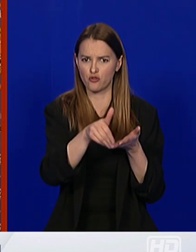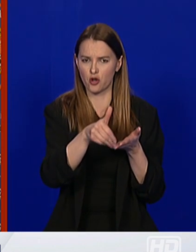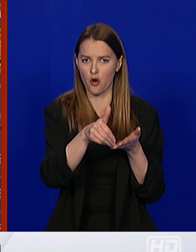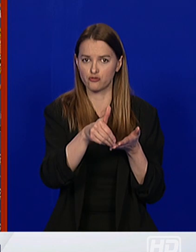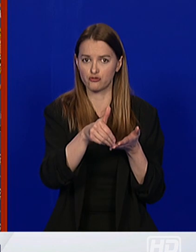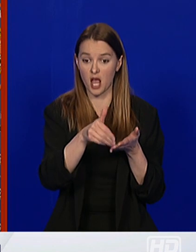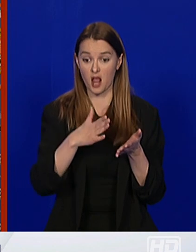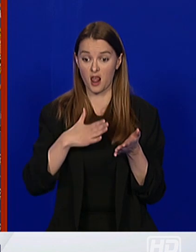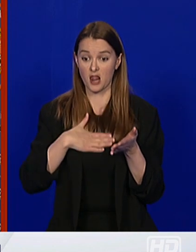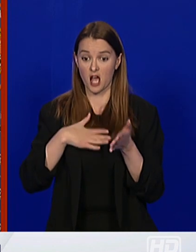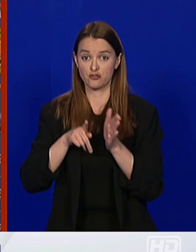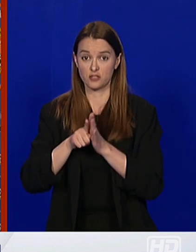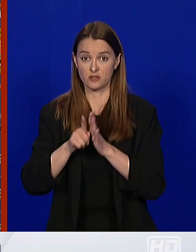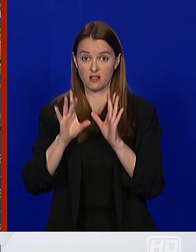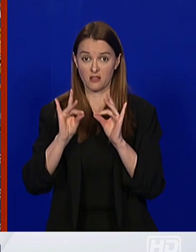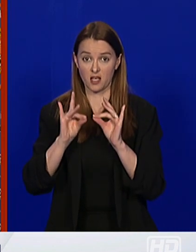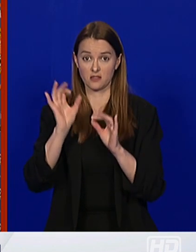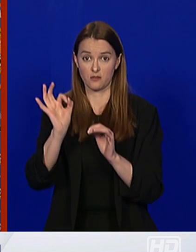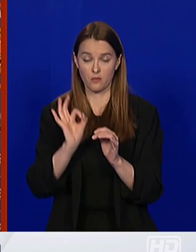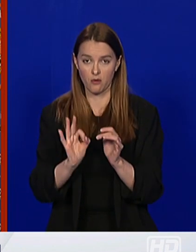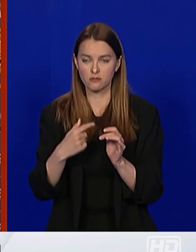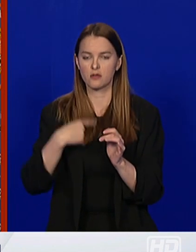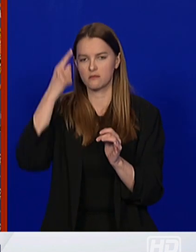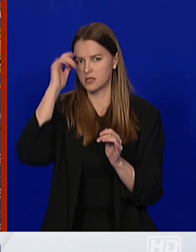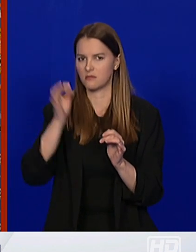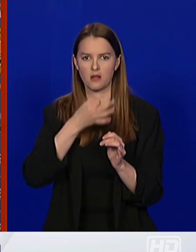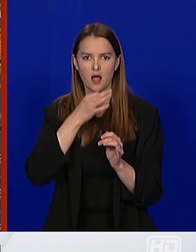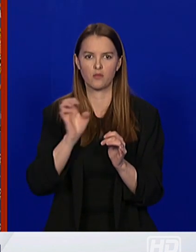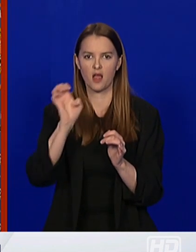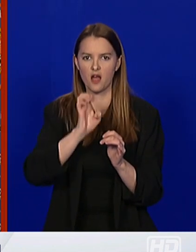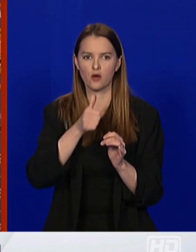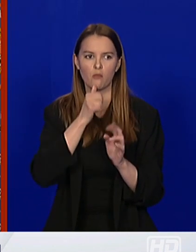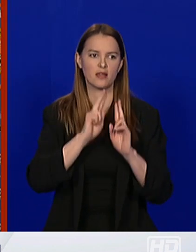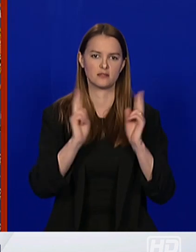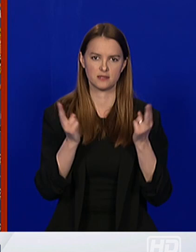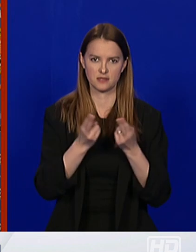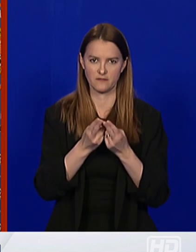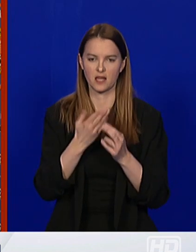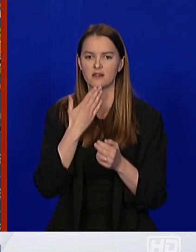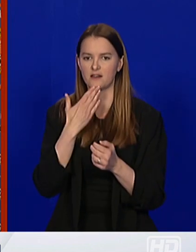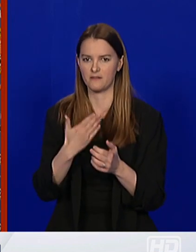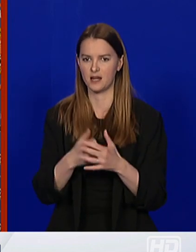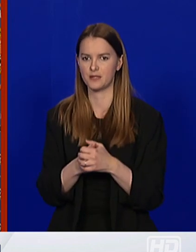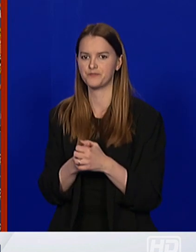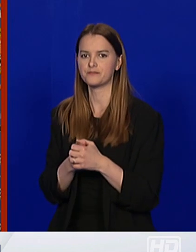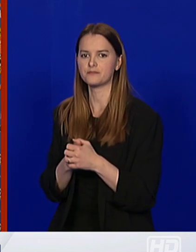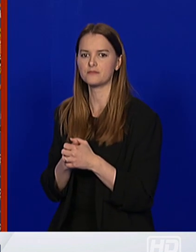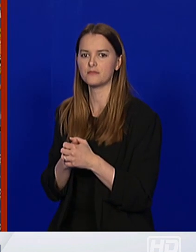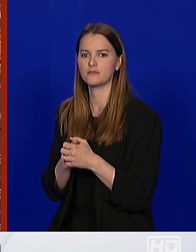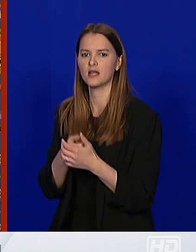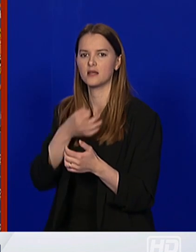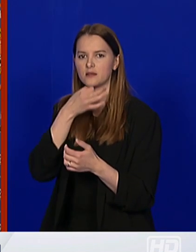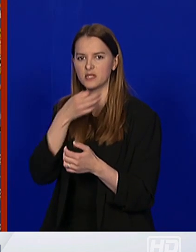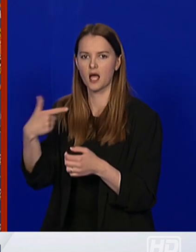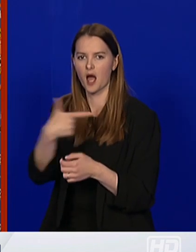od 10% je, ja bih rekao, jedan od najboljih u Europi i u svijetu. Hvala vam. Pitanje za ova ministra, ovo je već